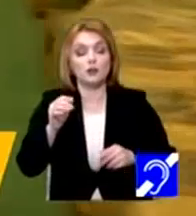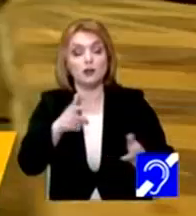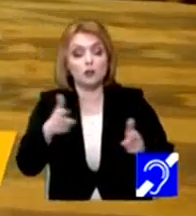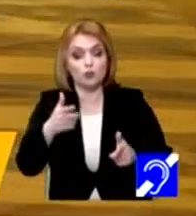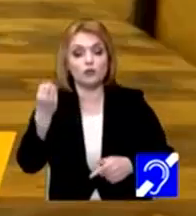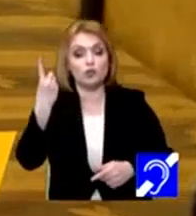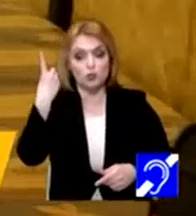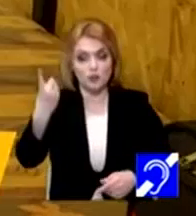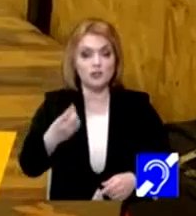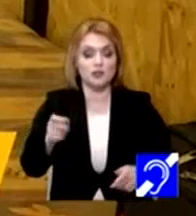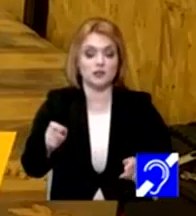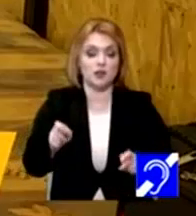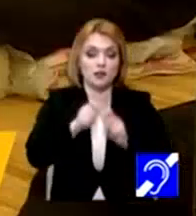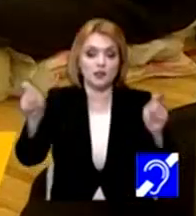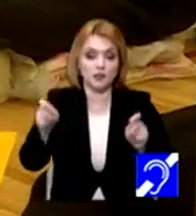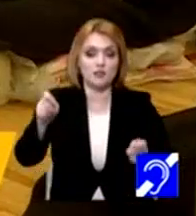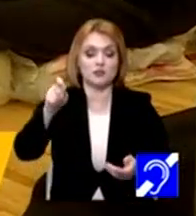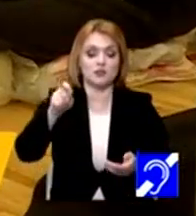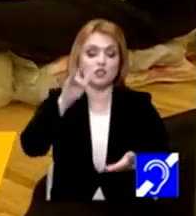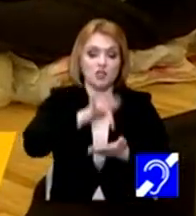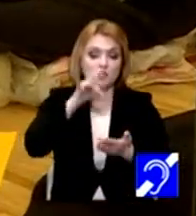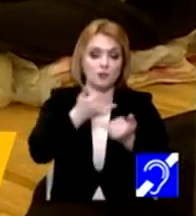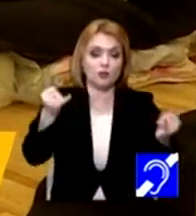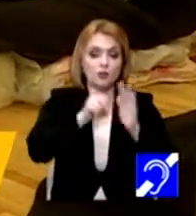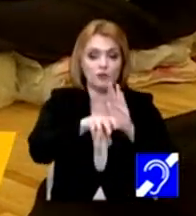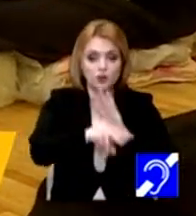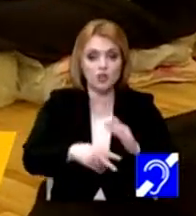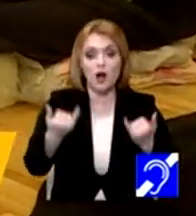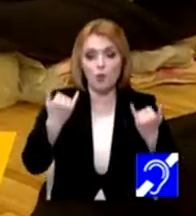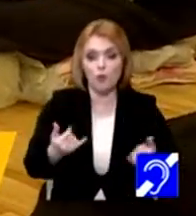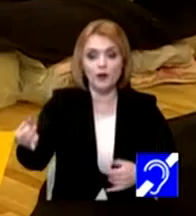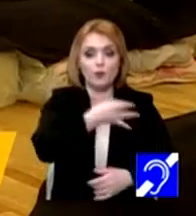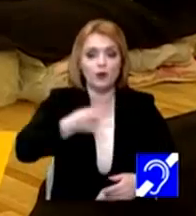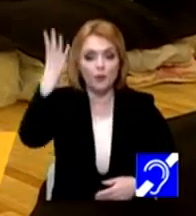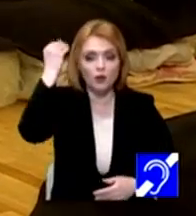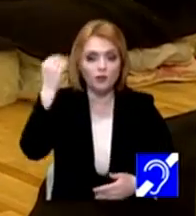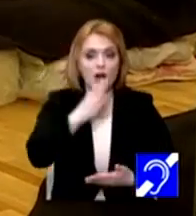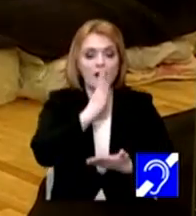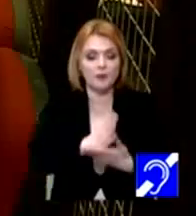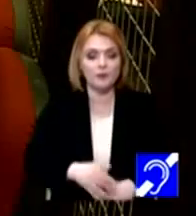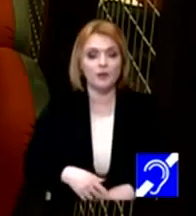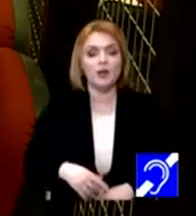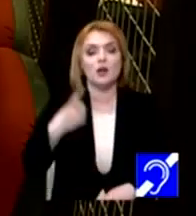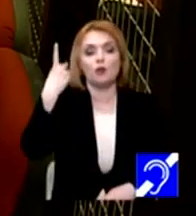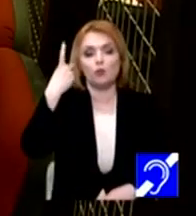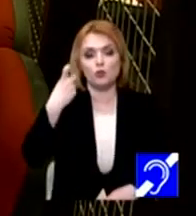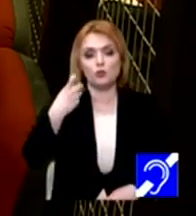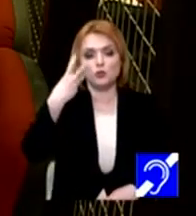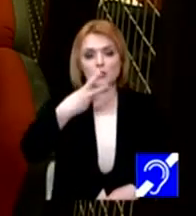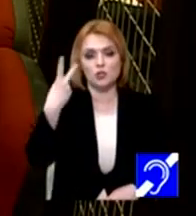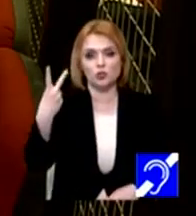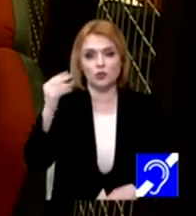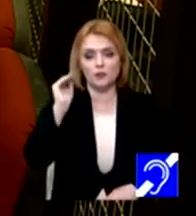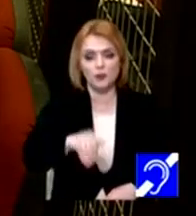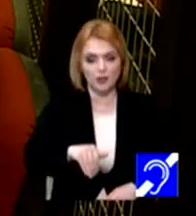refugiați cu acordul Agenției Naționale pentru Asistență Socială. În prezent, în Republica Moldova se află peste 132.000